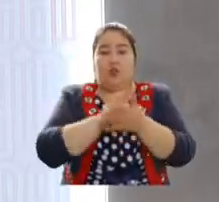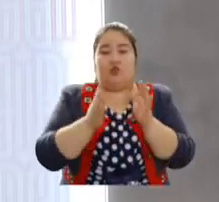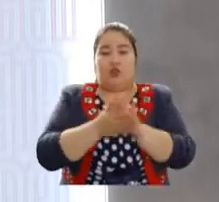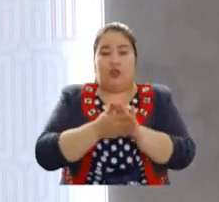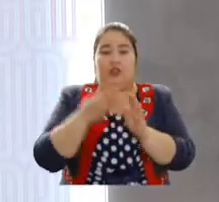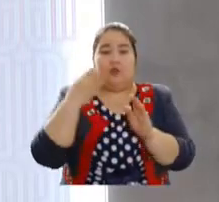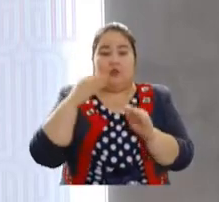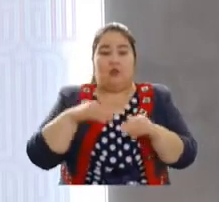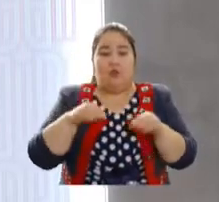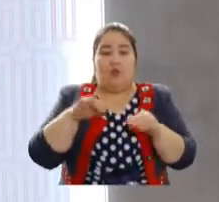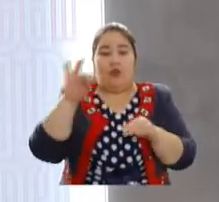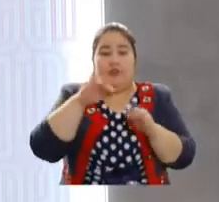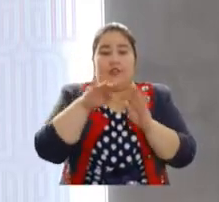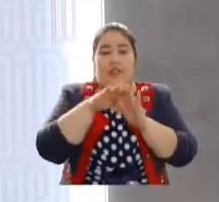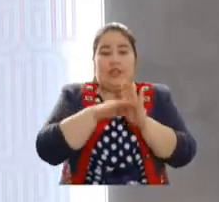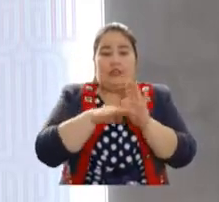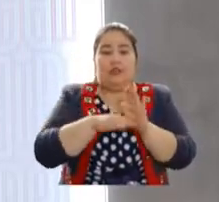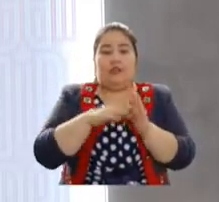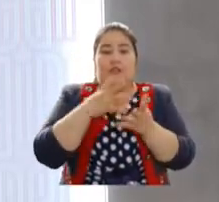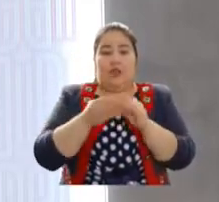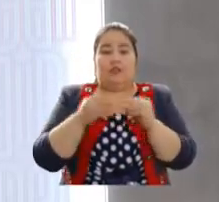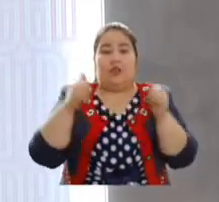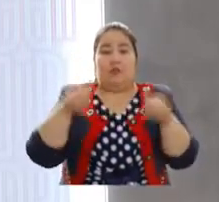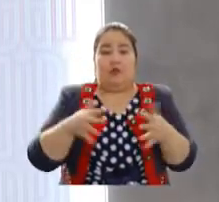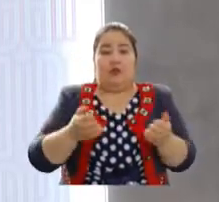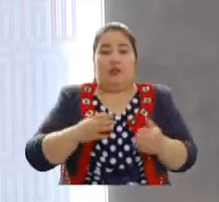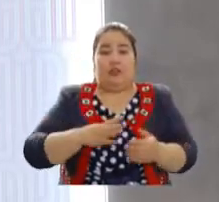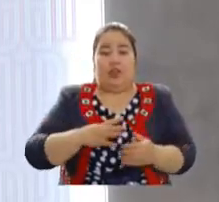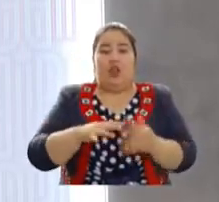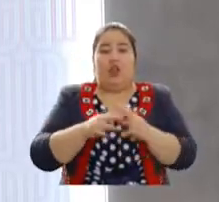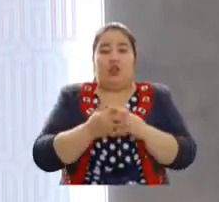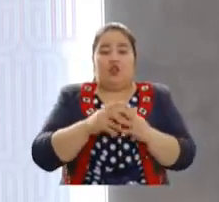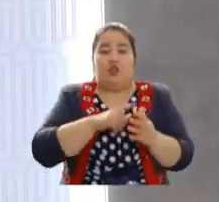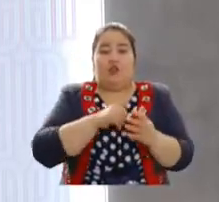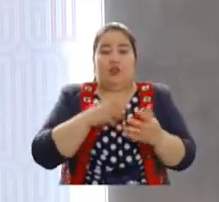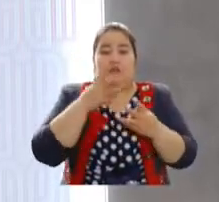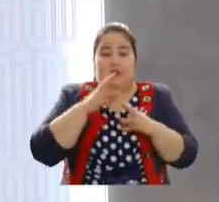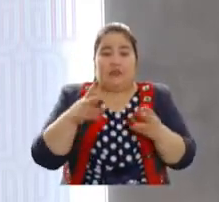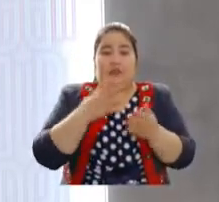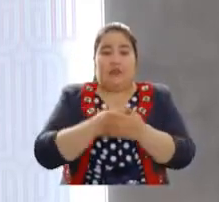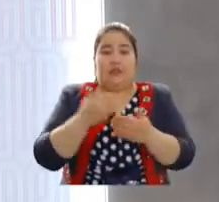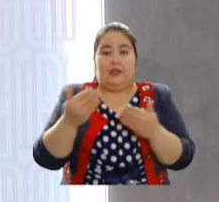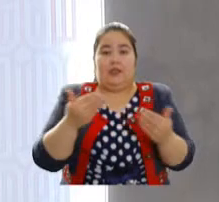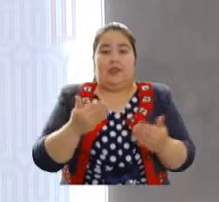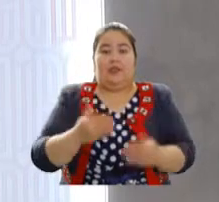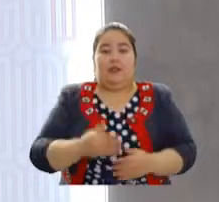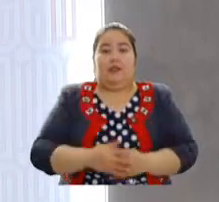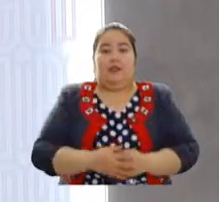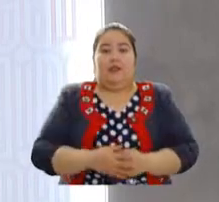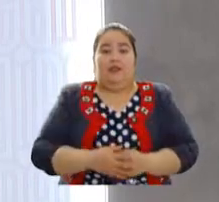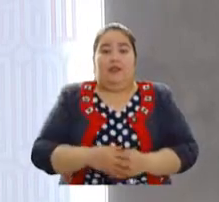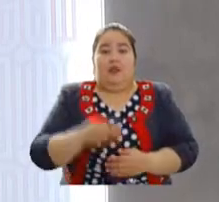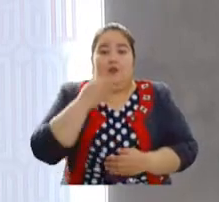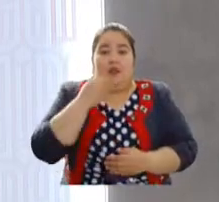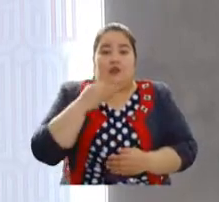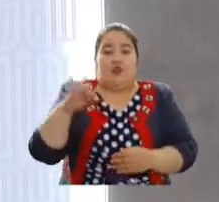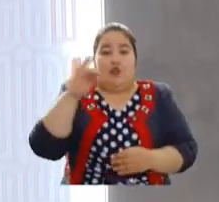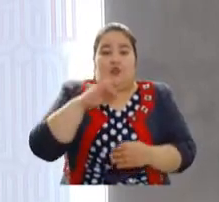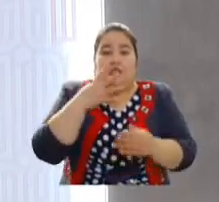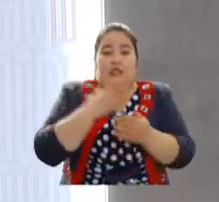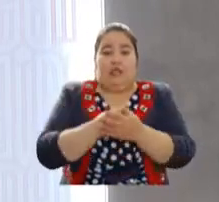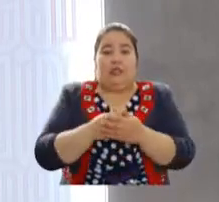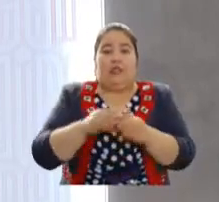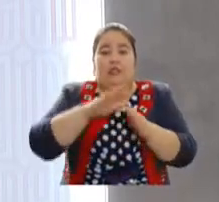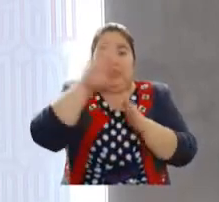bu boradagi strategiyasi qabul qilingan. Qishloq xo'jaligi vazirligida qishloq xo'jaligi mahsulotlarining